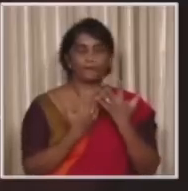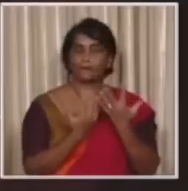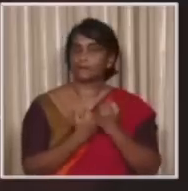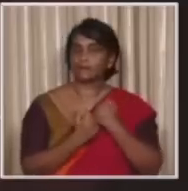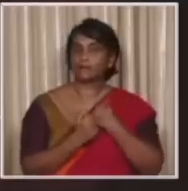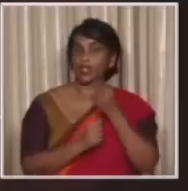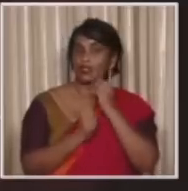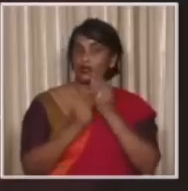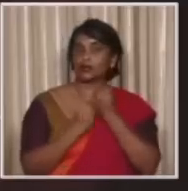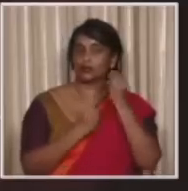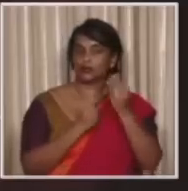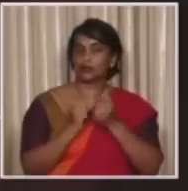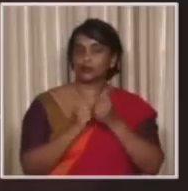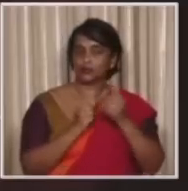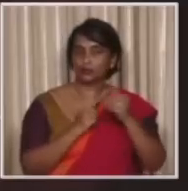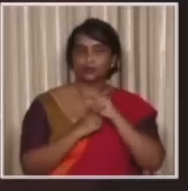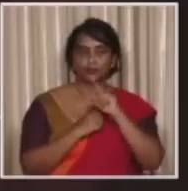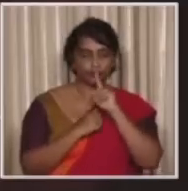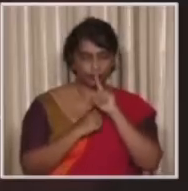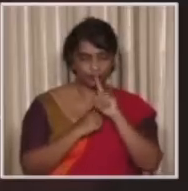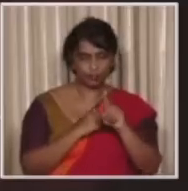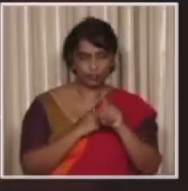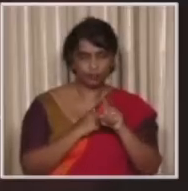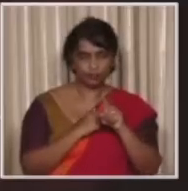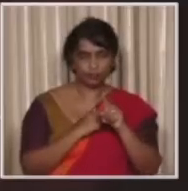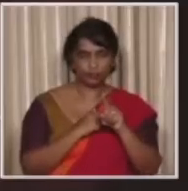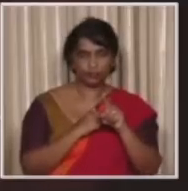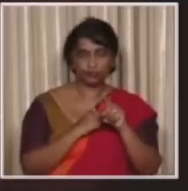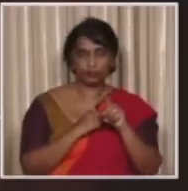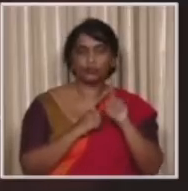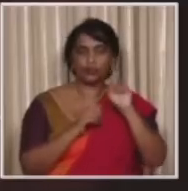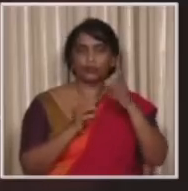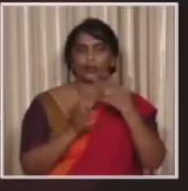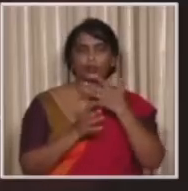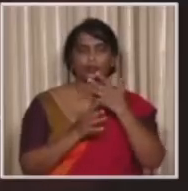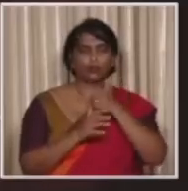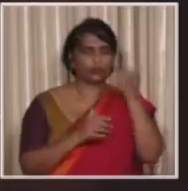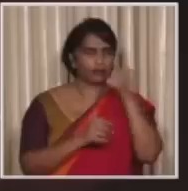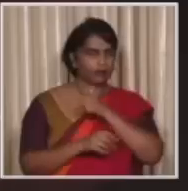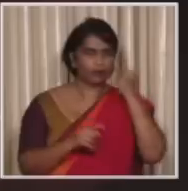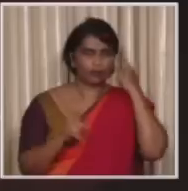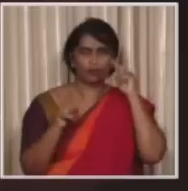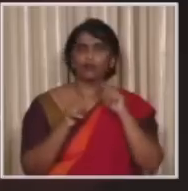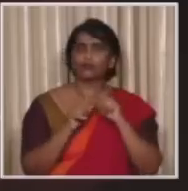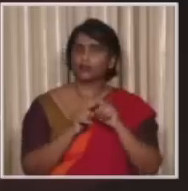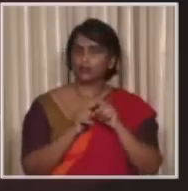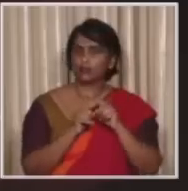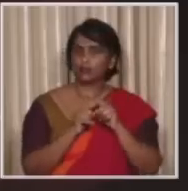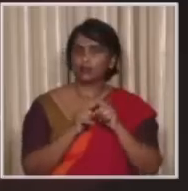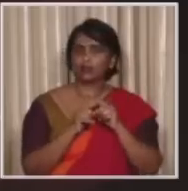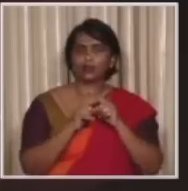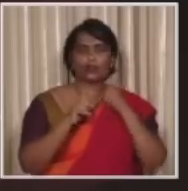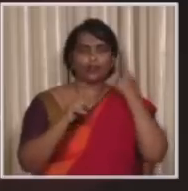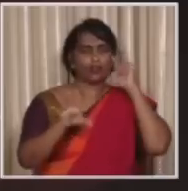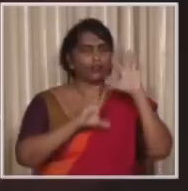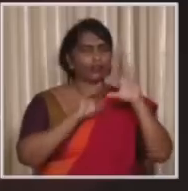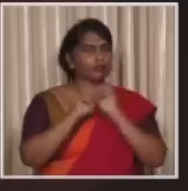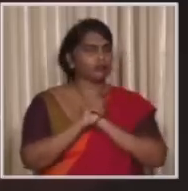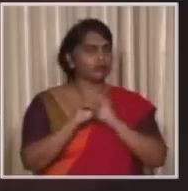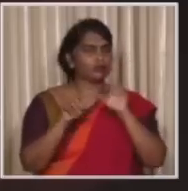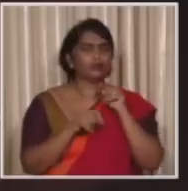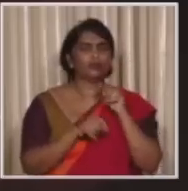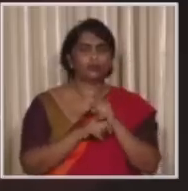කරගන්න දඬුවම් කරන්න කටයුතු කරන්න කියලා මම ඉල්ලා සිටිනවා. ඊළඟට දැන් මධ්‍යසාර සම්බන්ධයෙන් එක එක තොරතුරු ගිහිලා